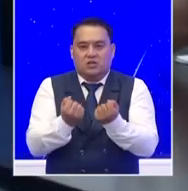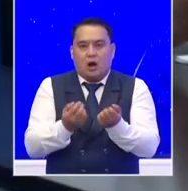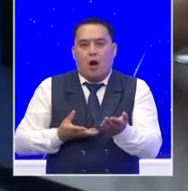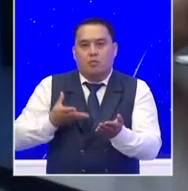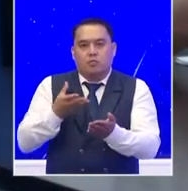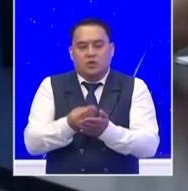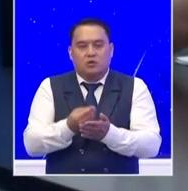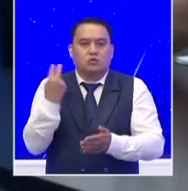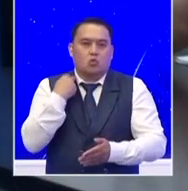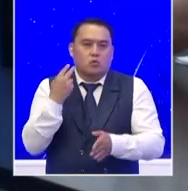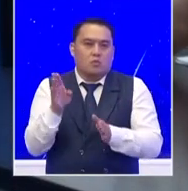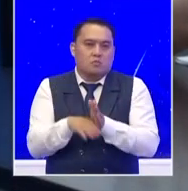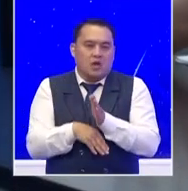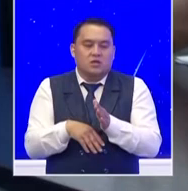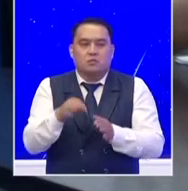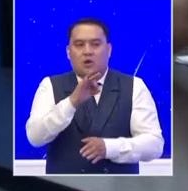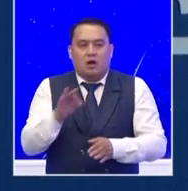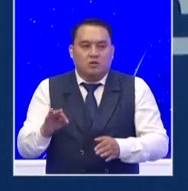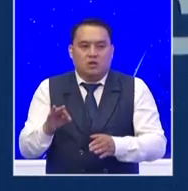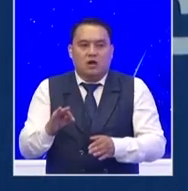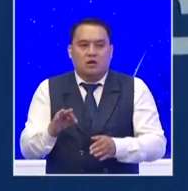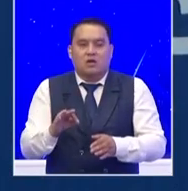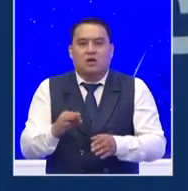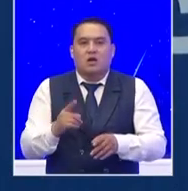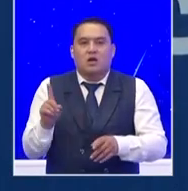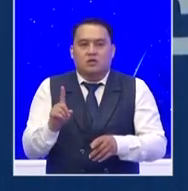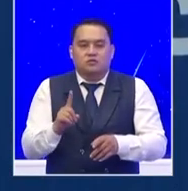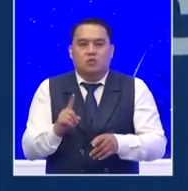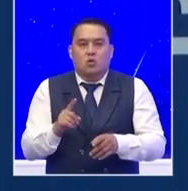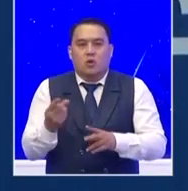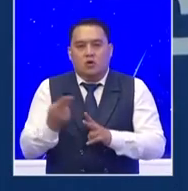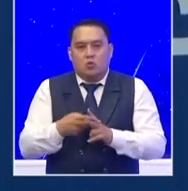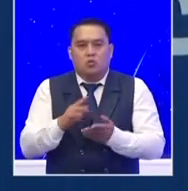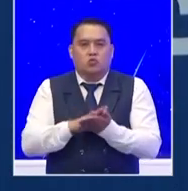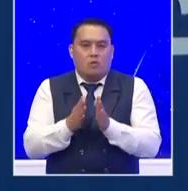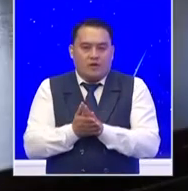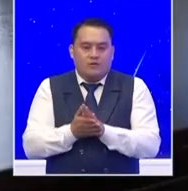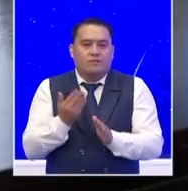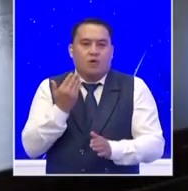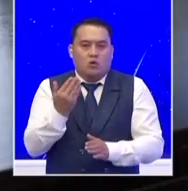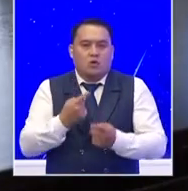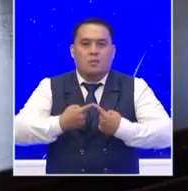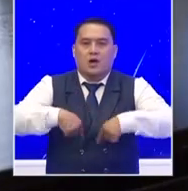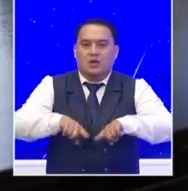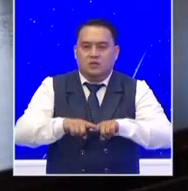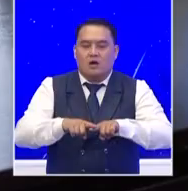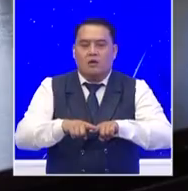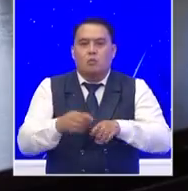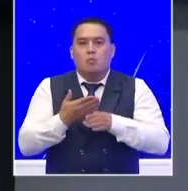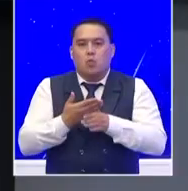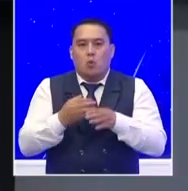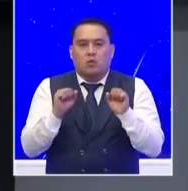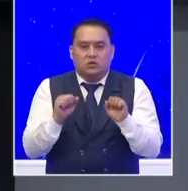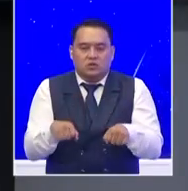оплата основного долга без начисления процентов просрочки и рефинансирование займов по льготным условиям. Как пояснили в Палате предпринимателей, вид помощи